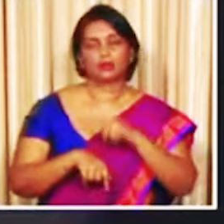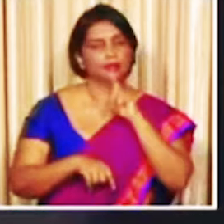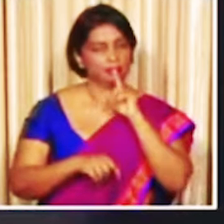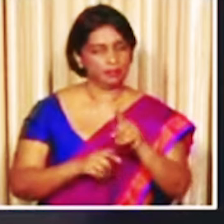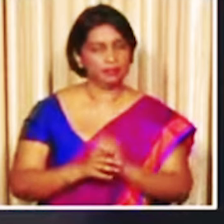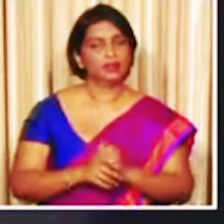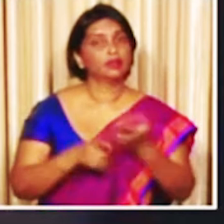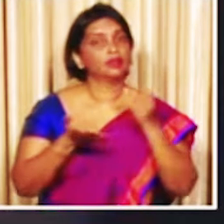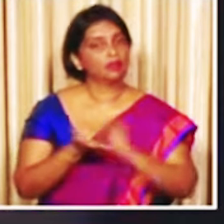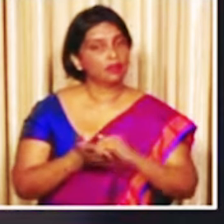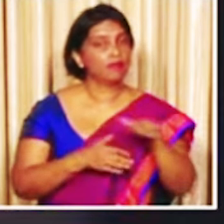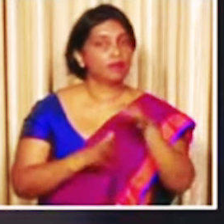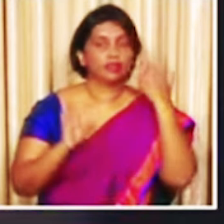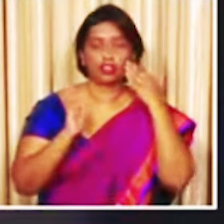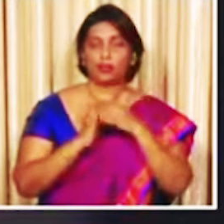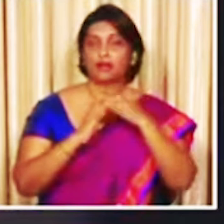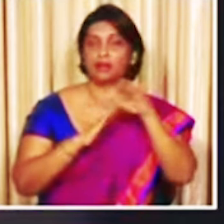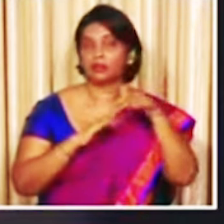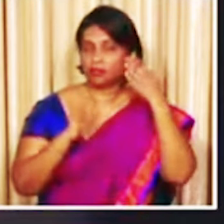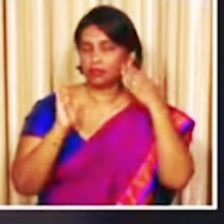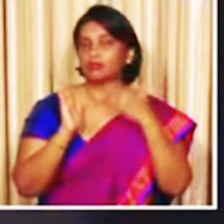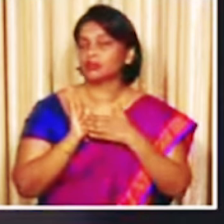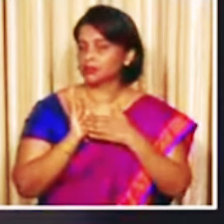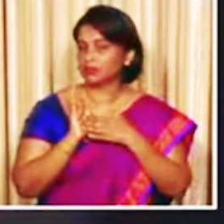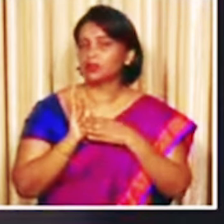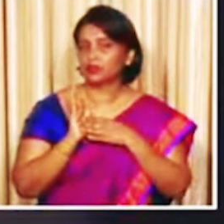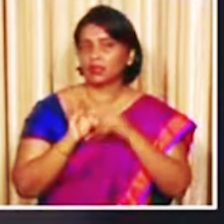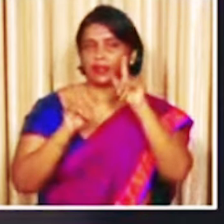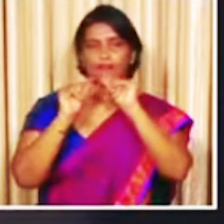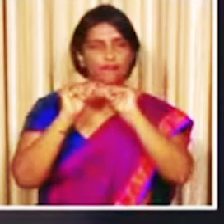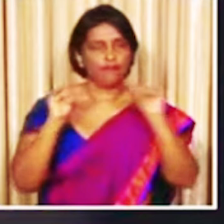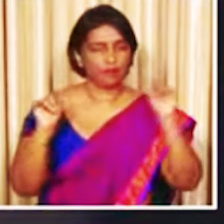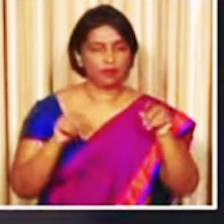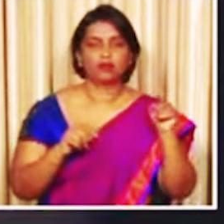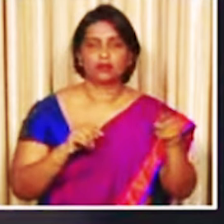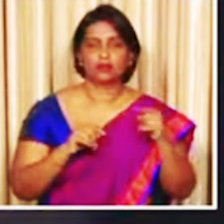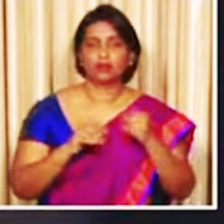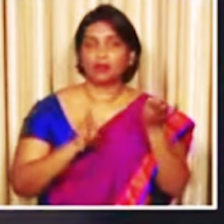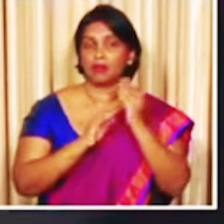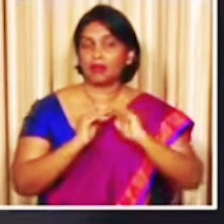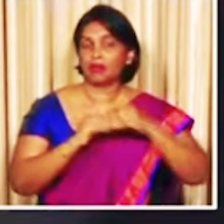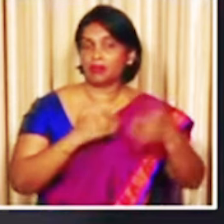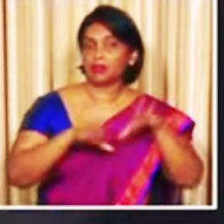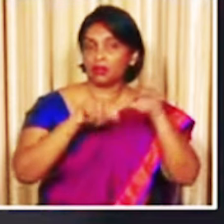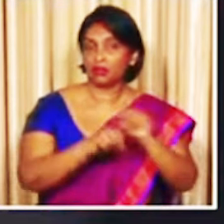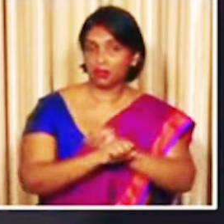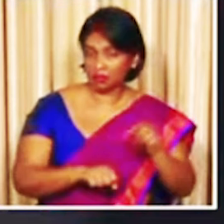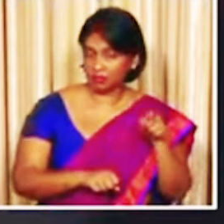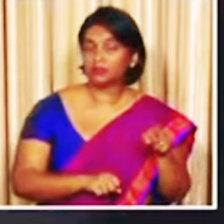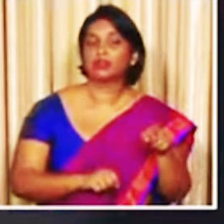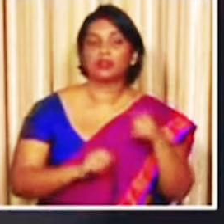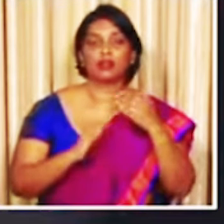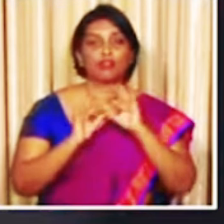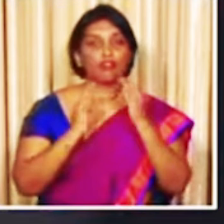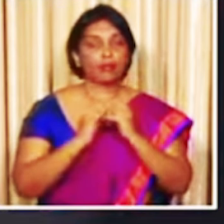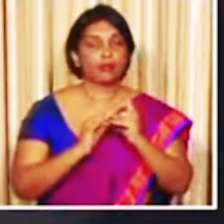කරනවා. ඊළඟට ඉඩම් සහ දේපළ සම්බන්ධයෙන් තිබුණු එක වගන්තියක් තිබුණා. පසුරුමේ සඳහන් කරලා නැති තැන්වලදී පවුලේ වැඩිමල්